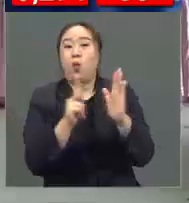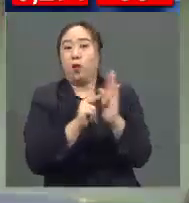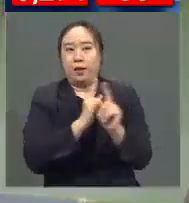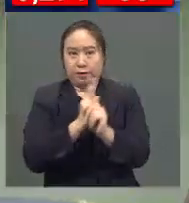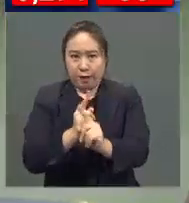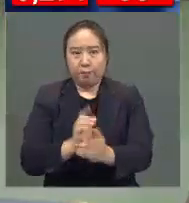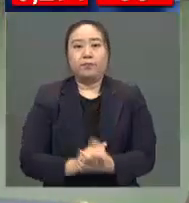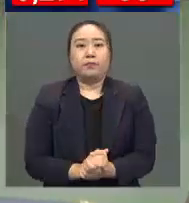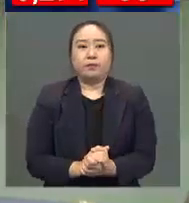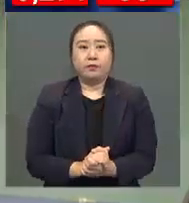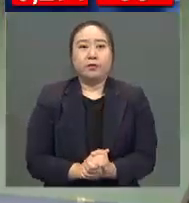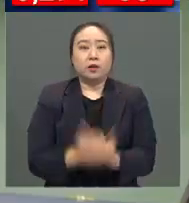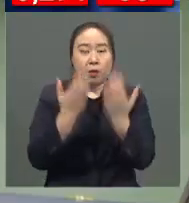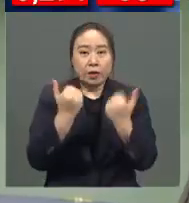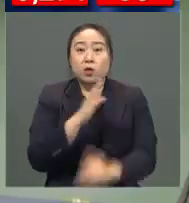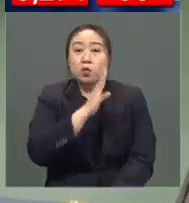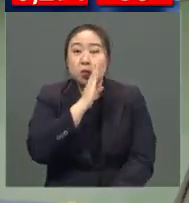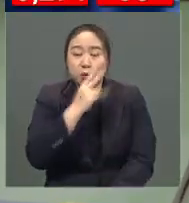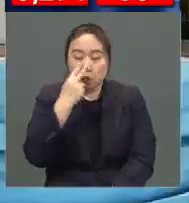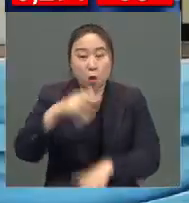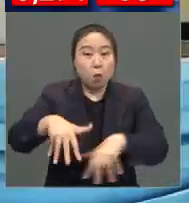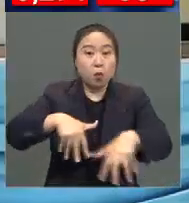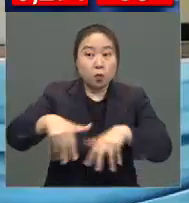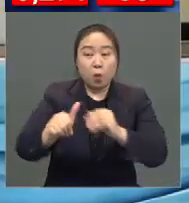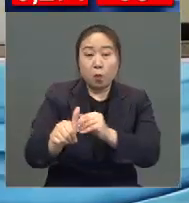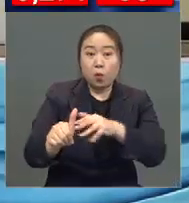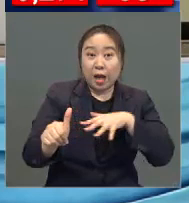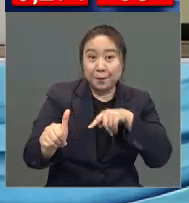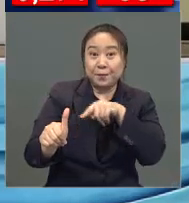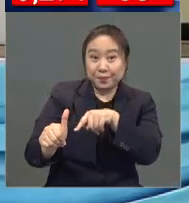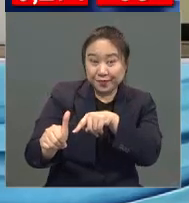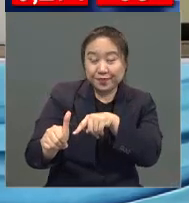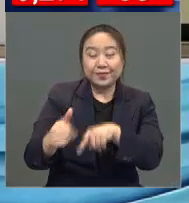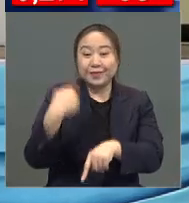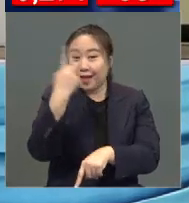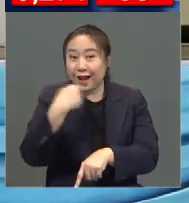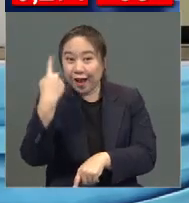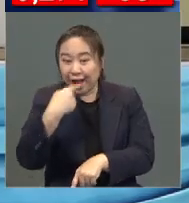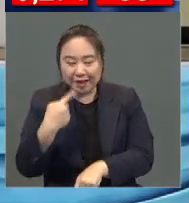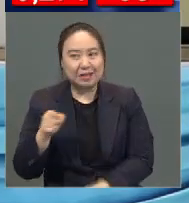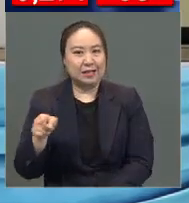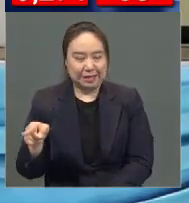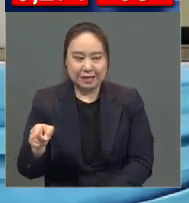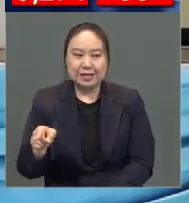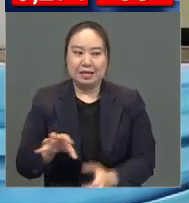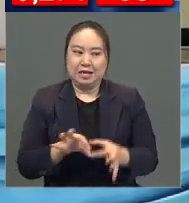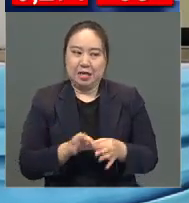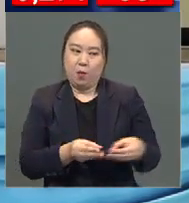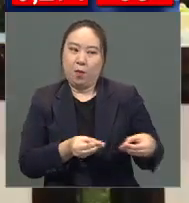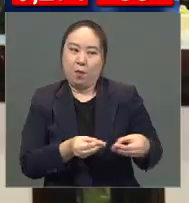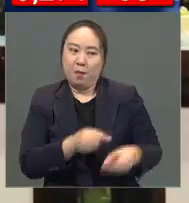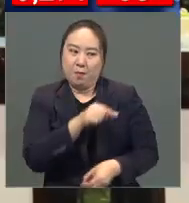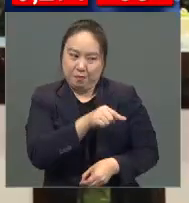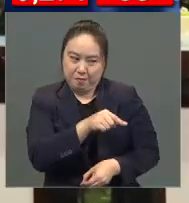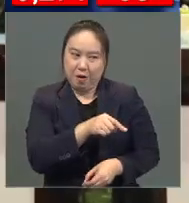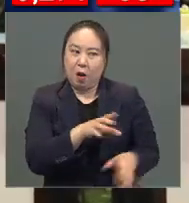ดนอกจากนี้ถ้าพบว่าผู้นำท้องถิ่นผู้นำท้องที่ในชุมชนใดมีส่วนพัวพันกับขบวนการค้